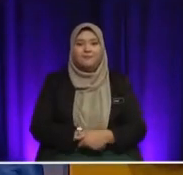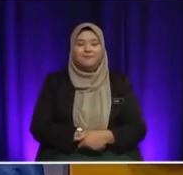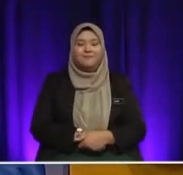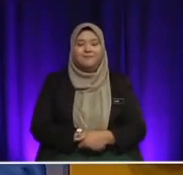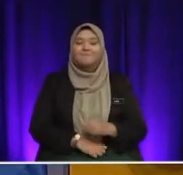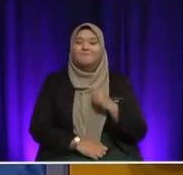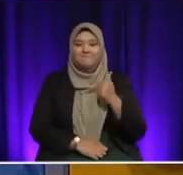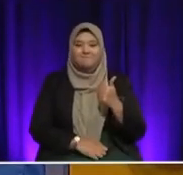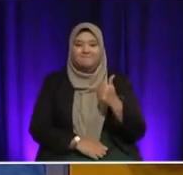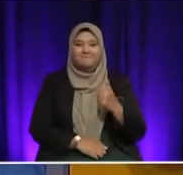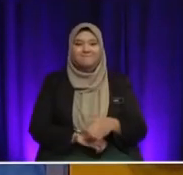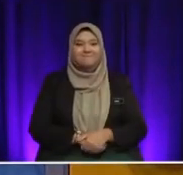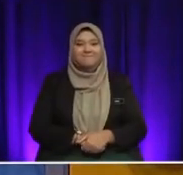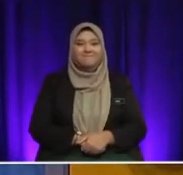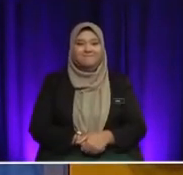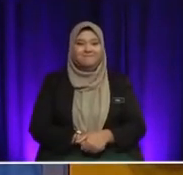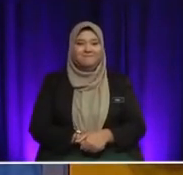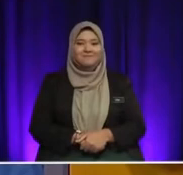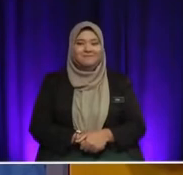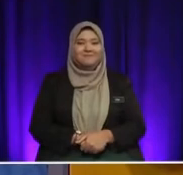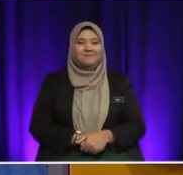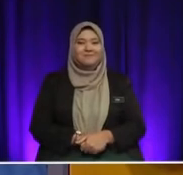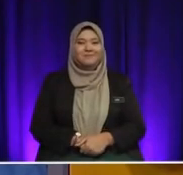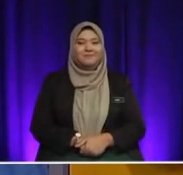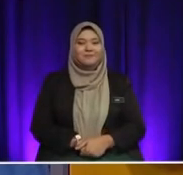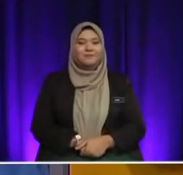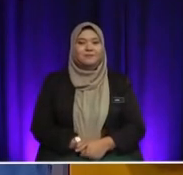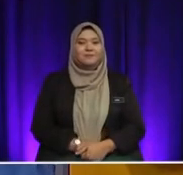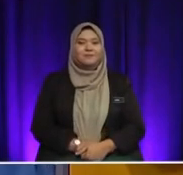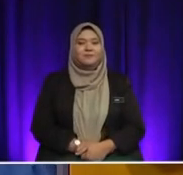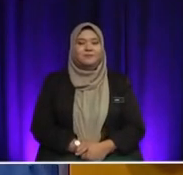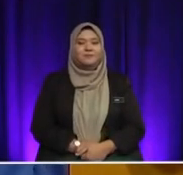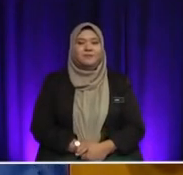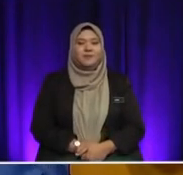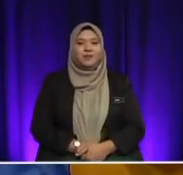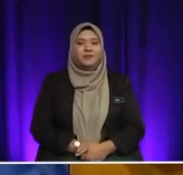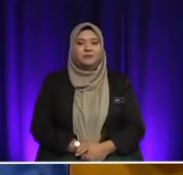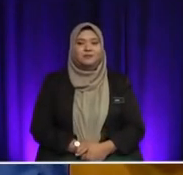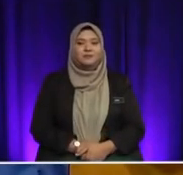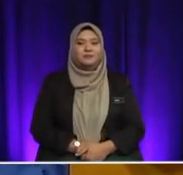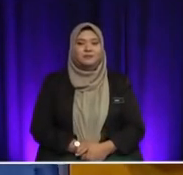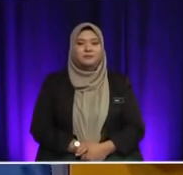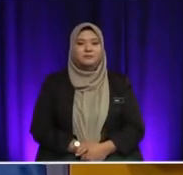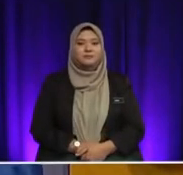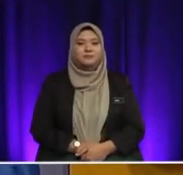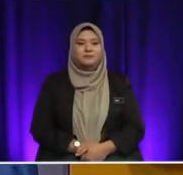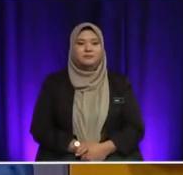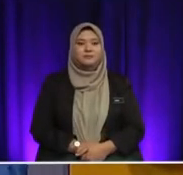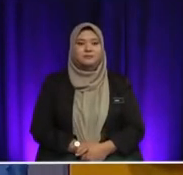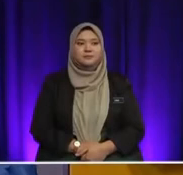boleh diubah suai. Macam saya kata, sebab ni yang paling simple, yang paling ringkas. Paling ringkas antaranya. Jadi kita tak boleh nak